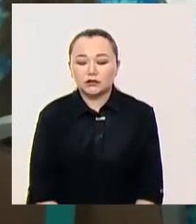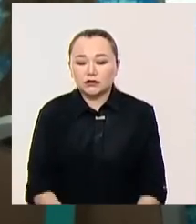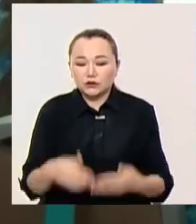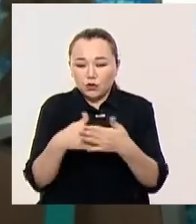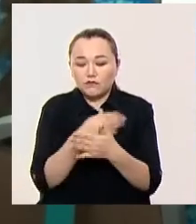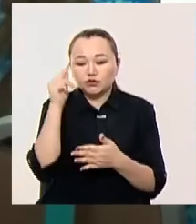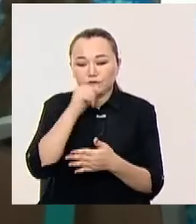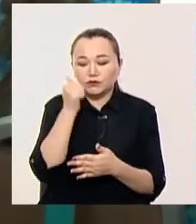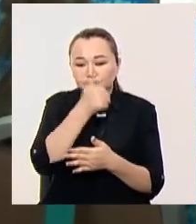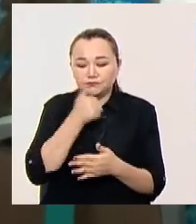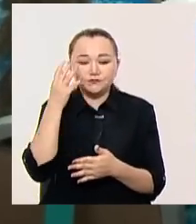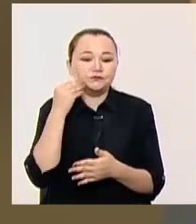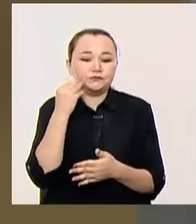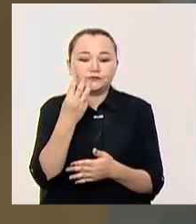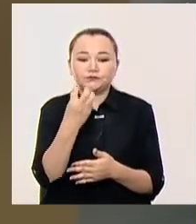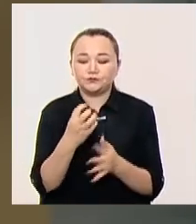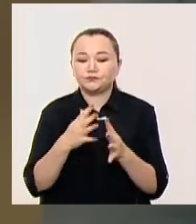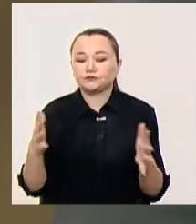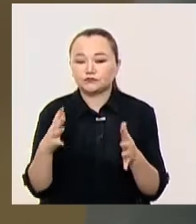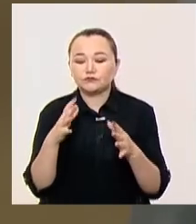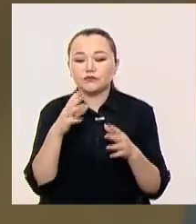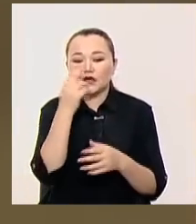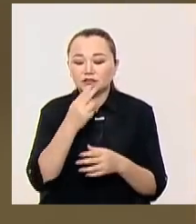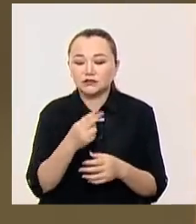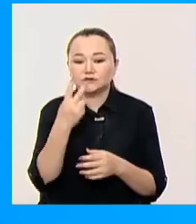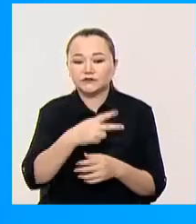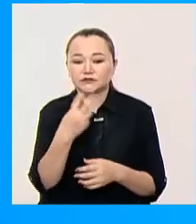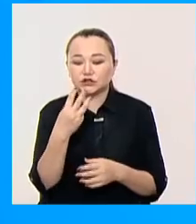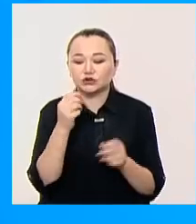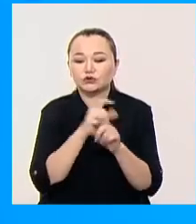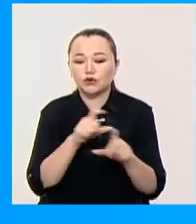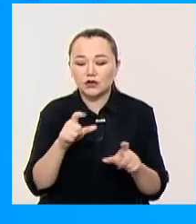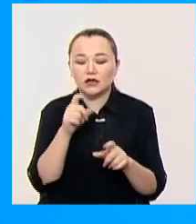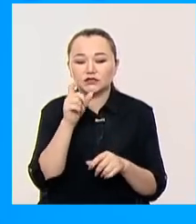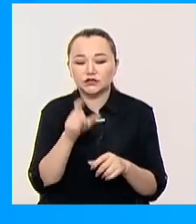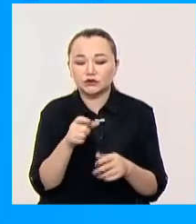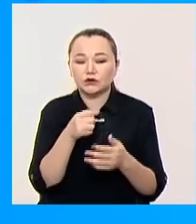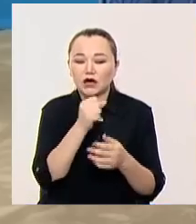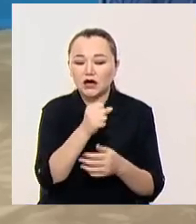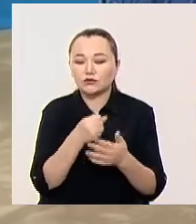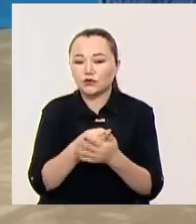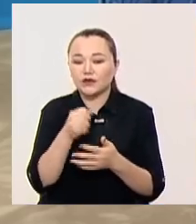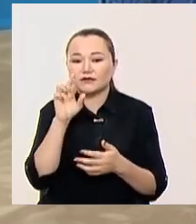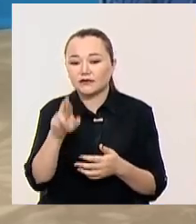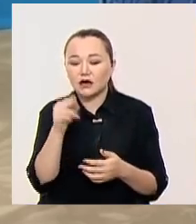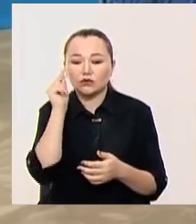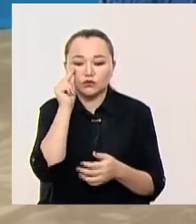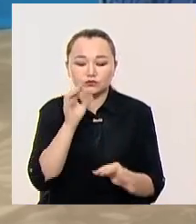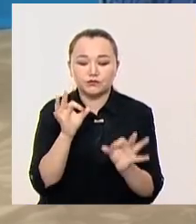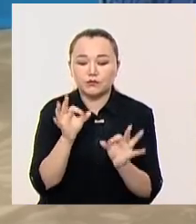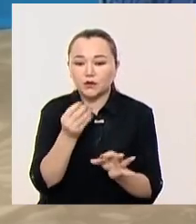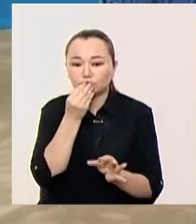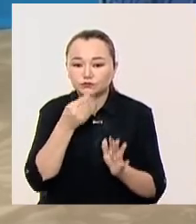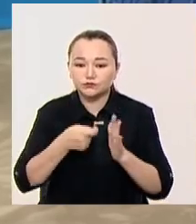Жаңа оқу жылында Алматының 300-ден астам ал Астананың 23 мектебінде Адан Яға дейін салауатты тамақтану курсы оқытыла